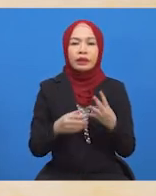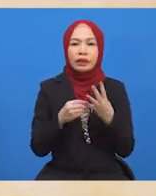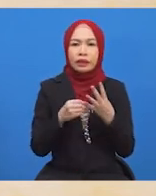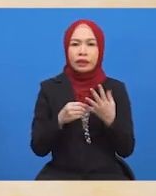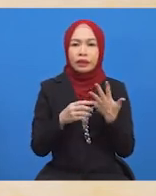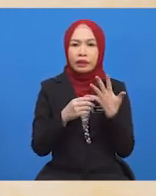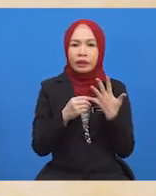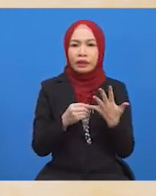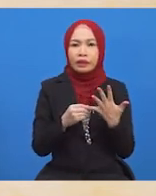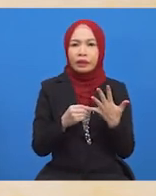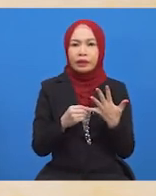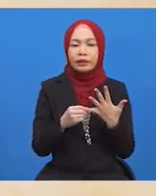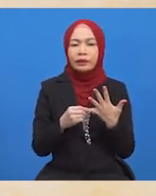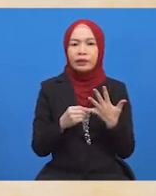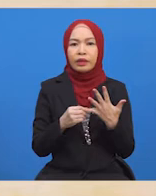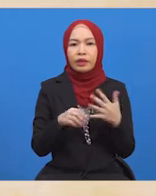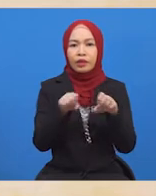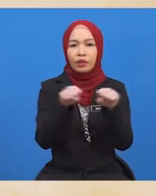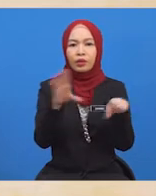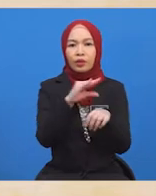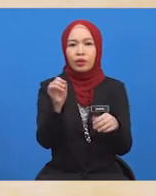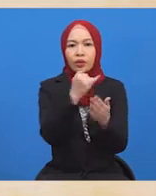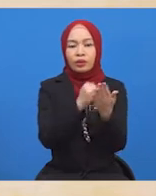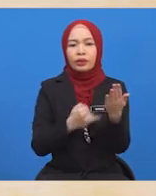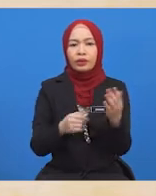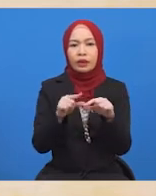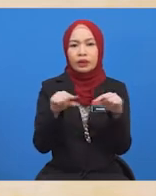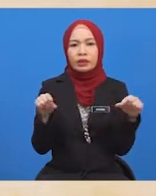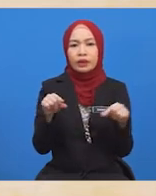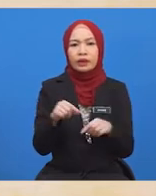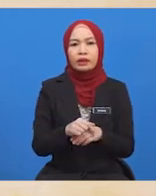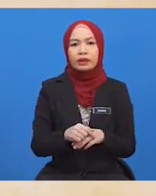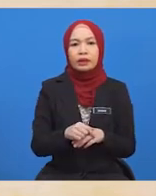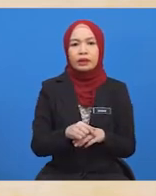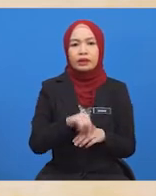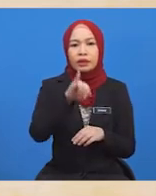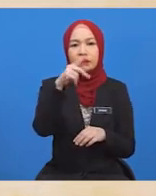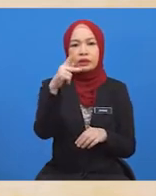Kelima, ukur dan lukis garis JK 2 cm.